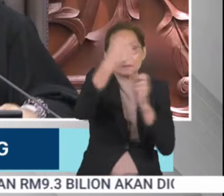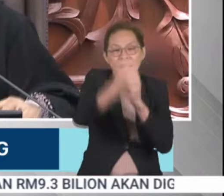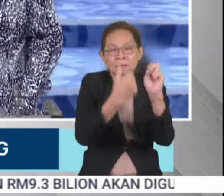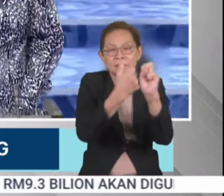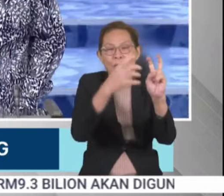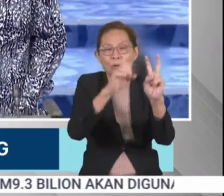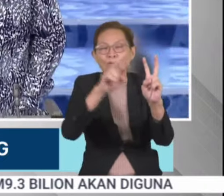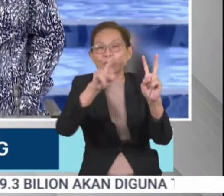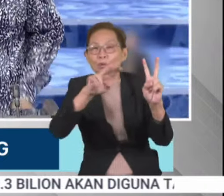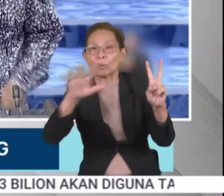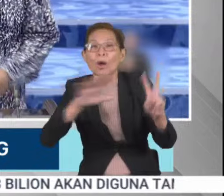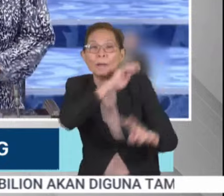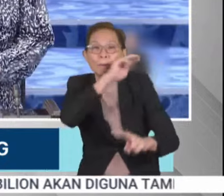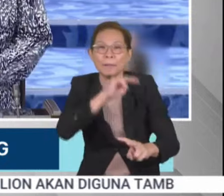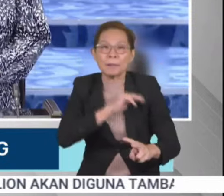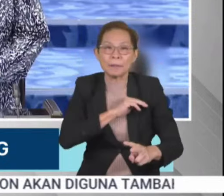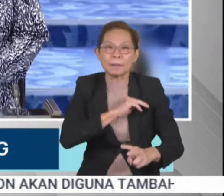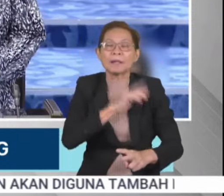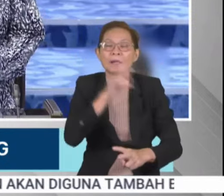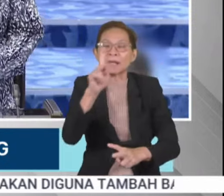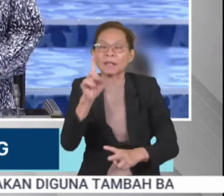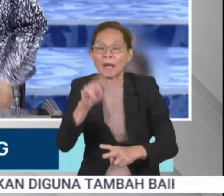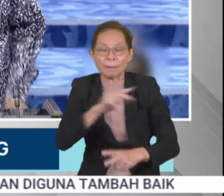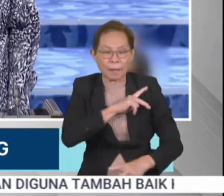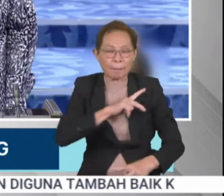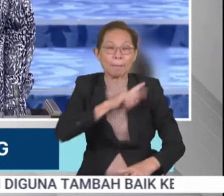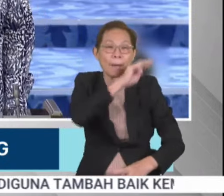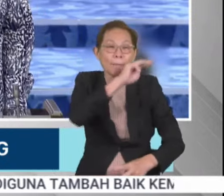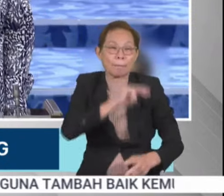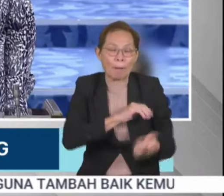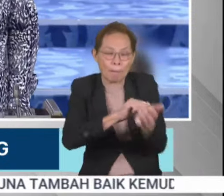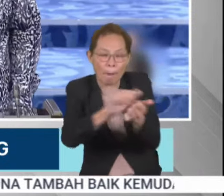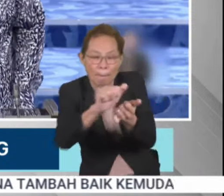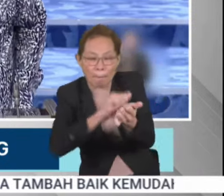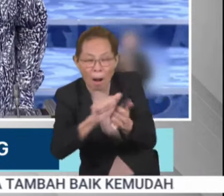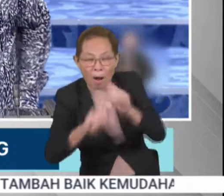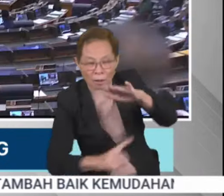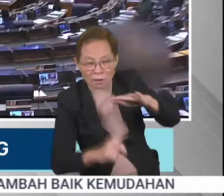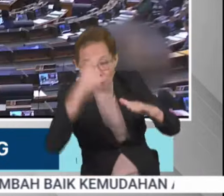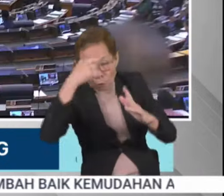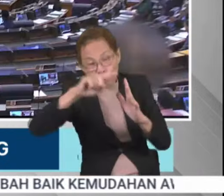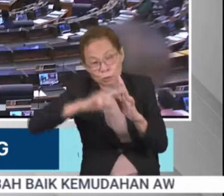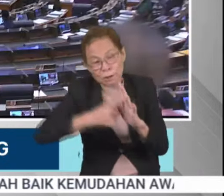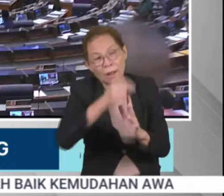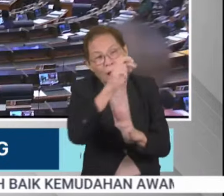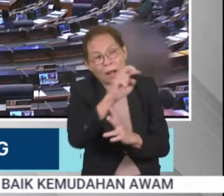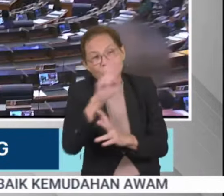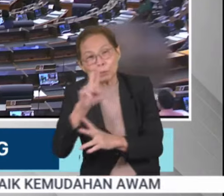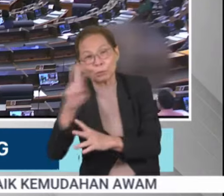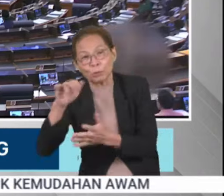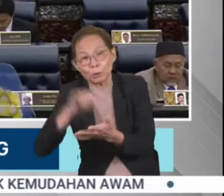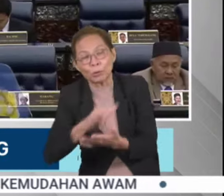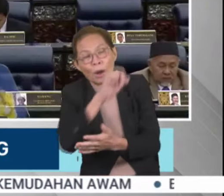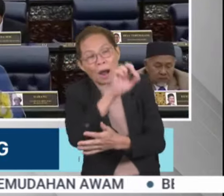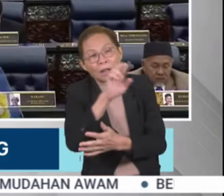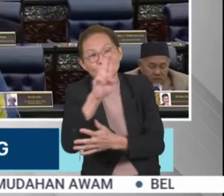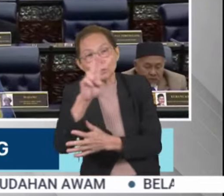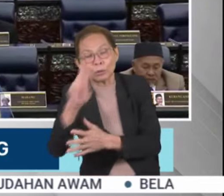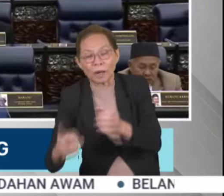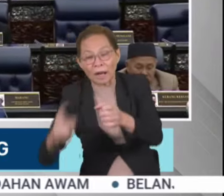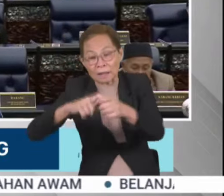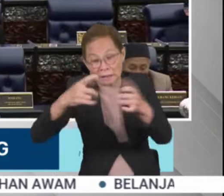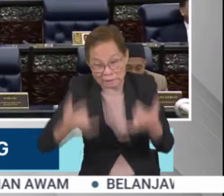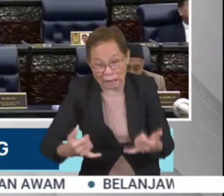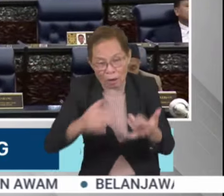depan. Menurut Menteri Dalam Negeri, Kabinet telah memberikan kelulusan dasar untuk pelaksanaan RUU berkenaan. RUU berkaitan